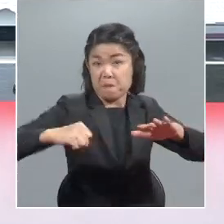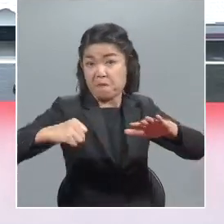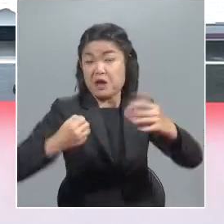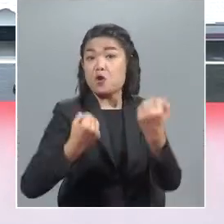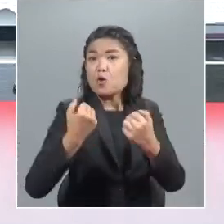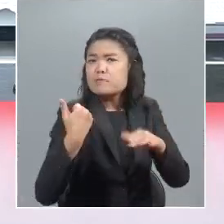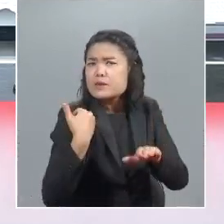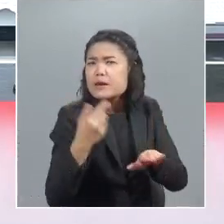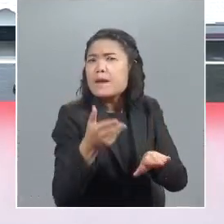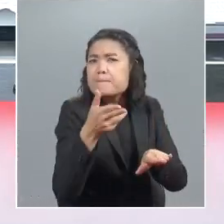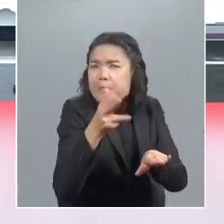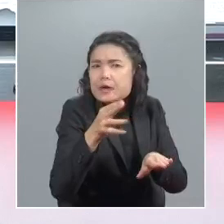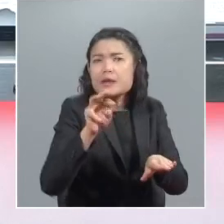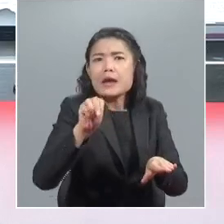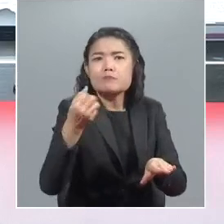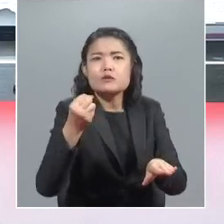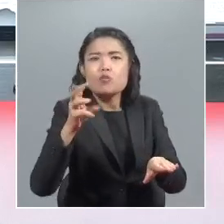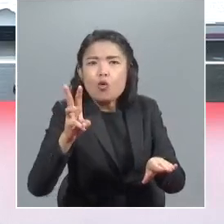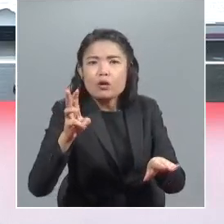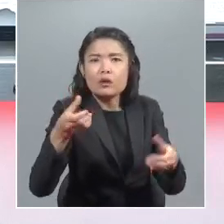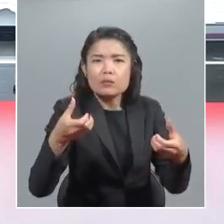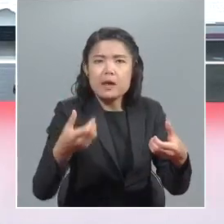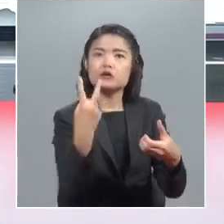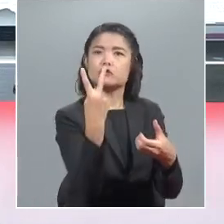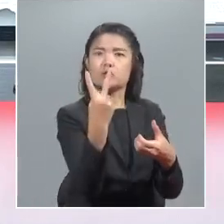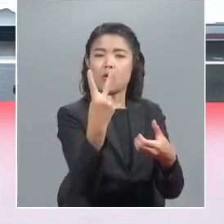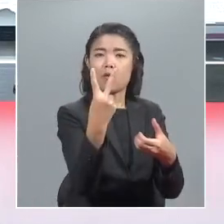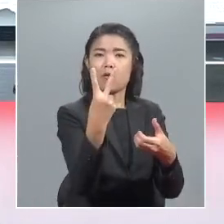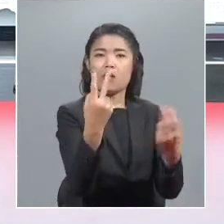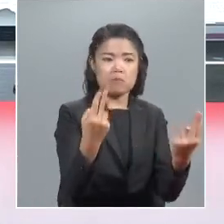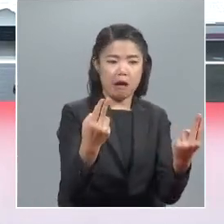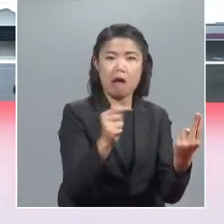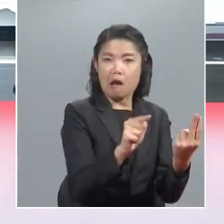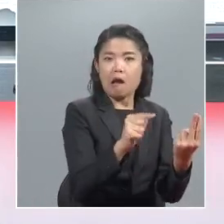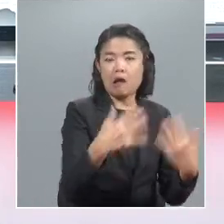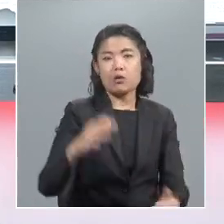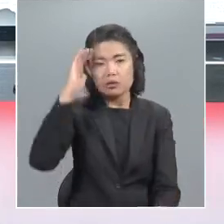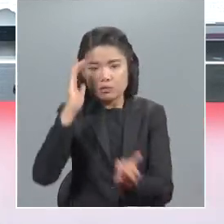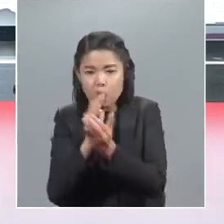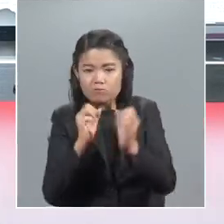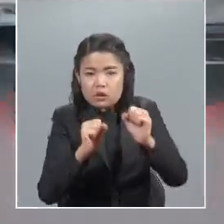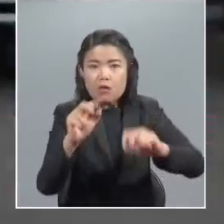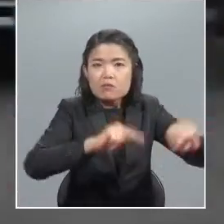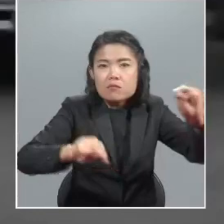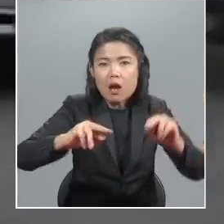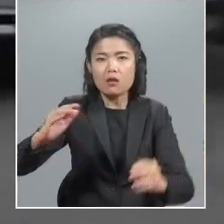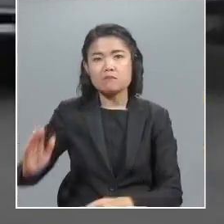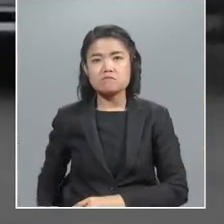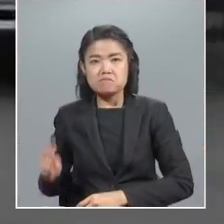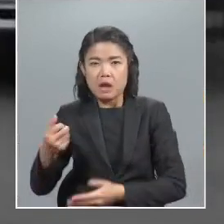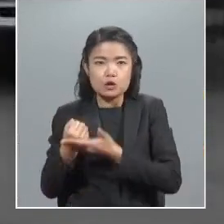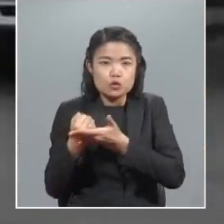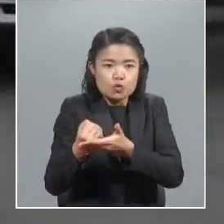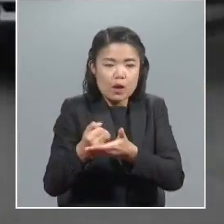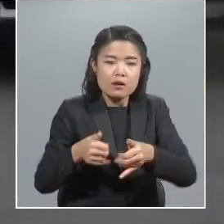รถเนี่ยมีอาวุธปืน M16อยู่ 2กระบอกล่าสุดตำรวจยังคงติดตามตัวอยู่นะคะใช้สุนัขตำรวจมาช่วยในการ